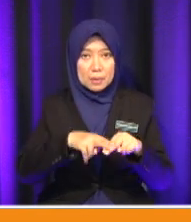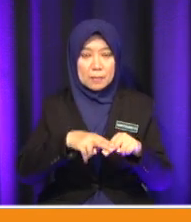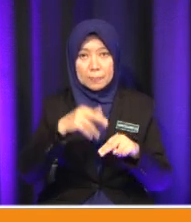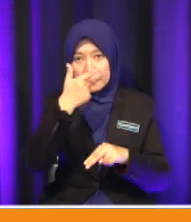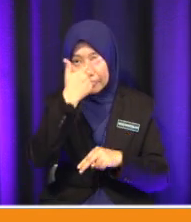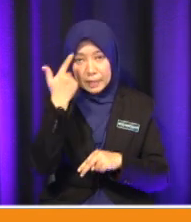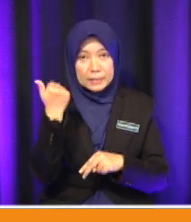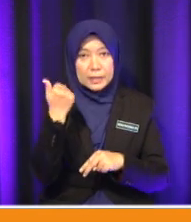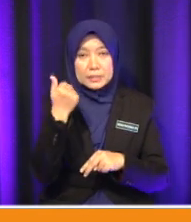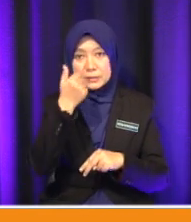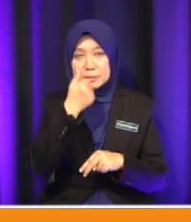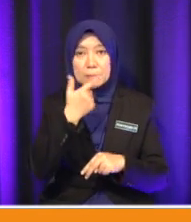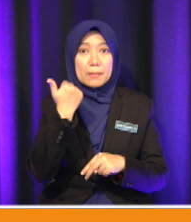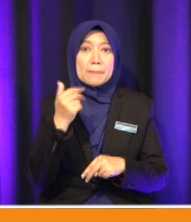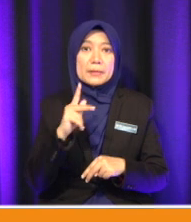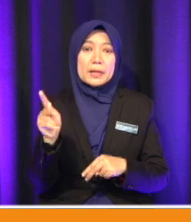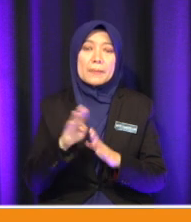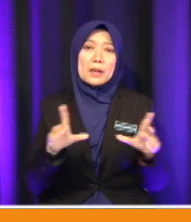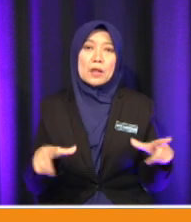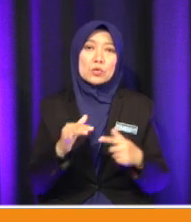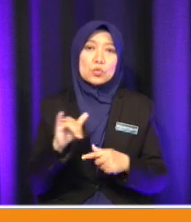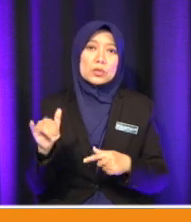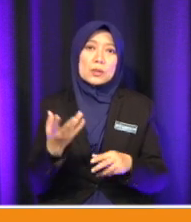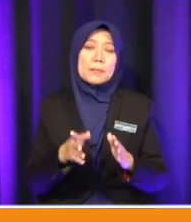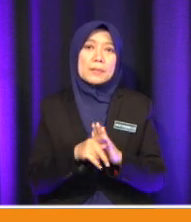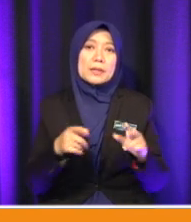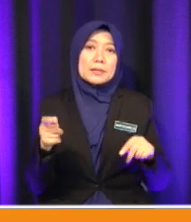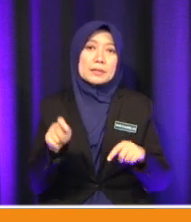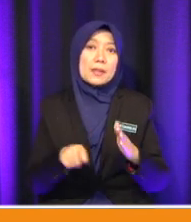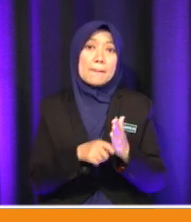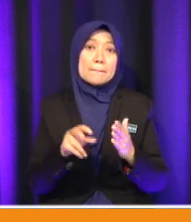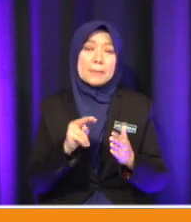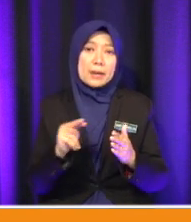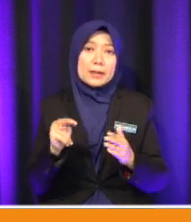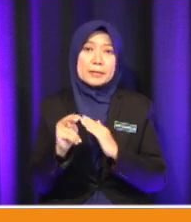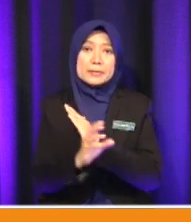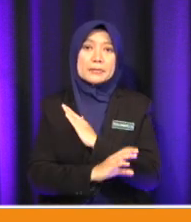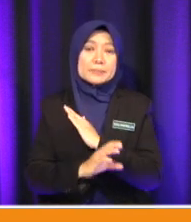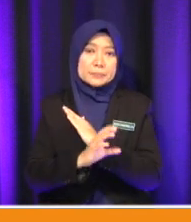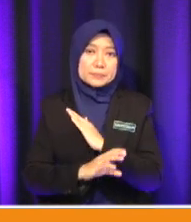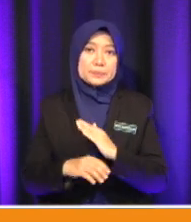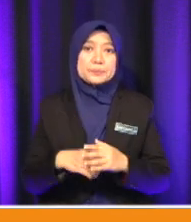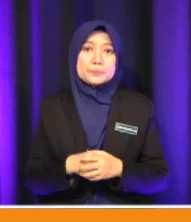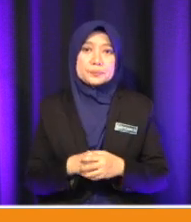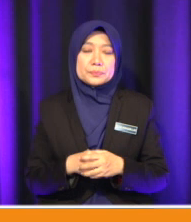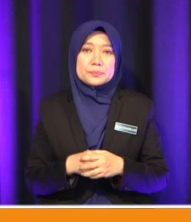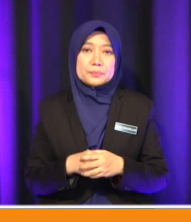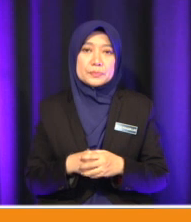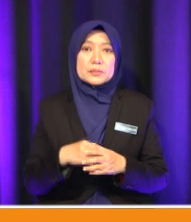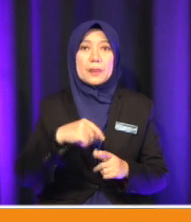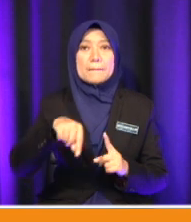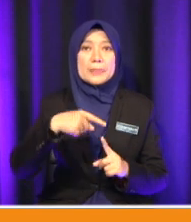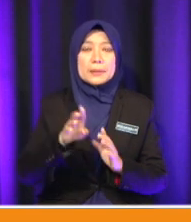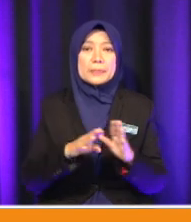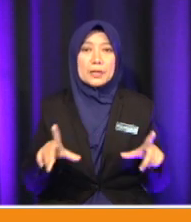menyebabkan berlakunya peningkatan dalam pendapatan negara seterusnya apabila